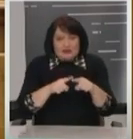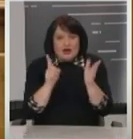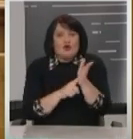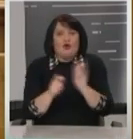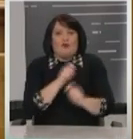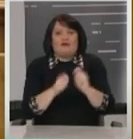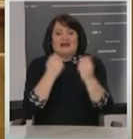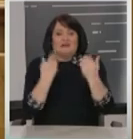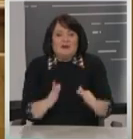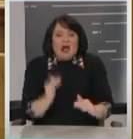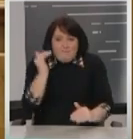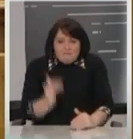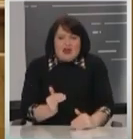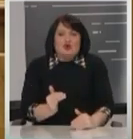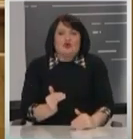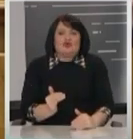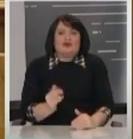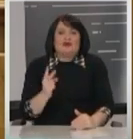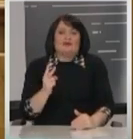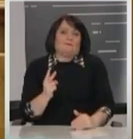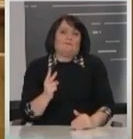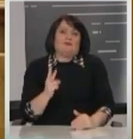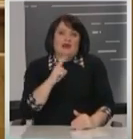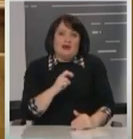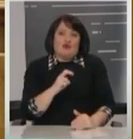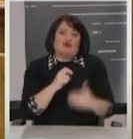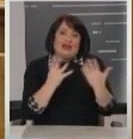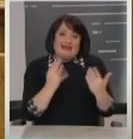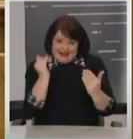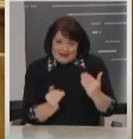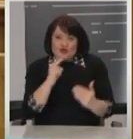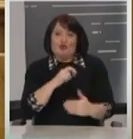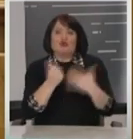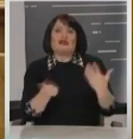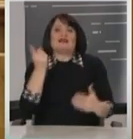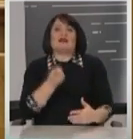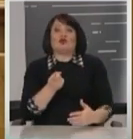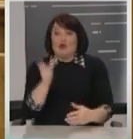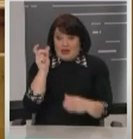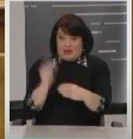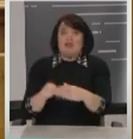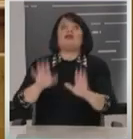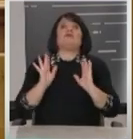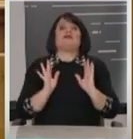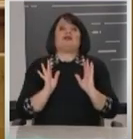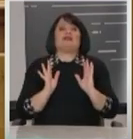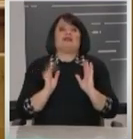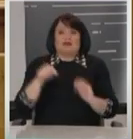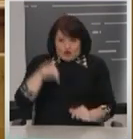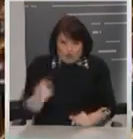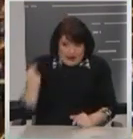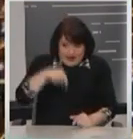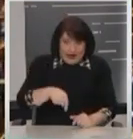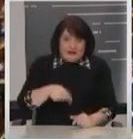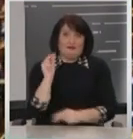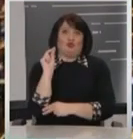θεσμοθετήσαμε τη μείωση της φορολογίας των επιχειρήσεων από το 29% στο 26%. Αλλά εσείς δεν την ψηφίσατε, την καταψηφίσατε. Έρχεστε λοιπόν